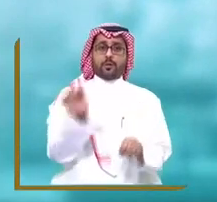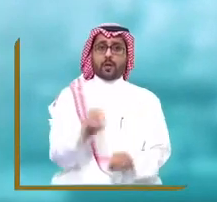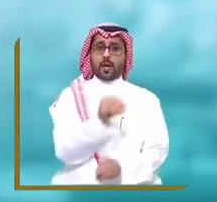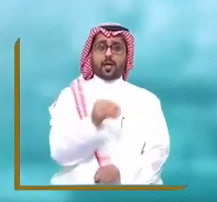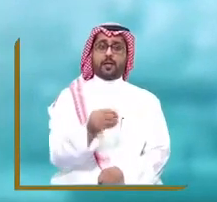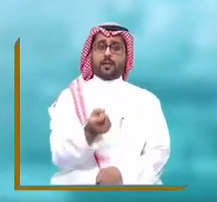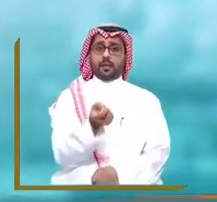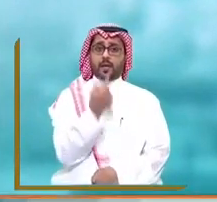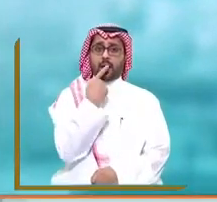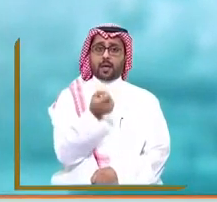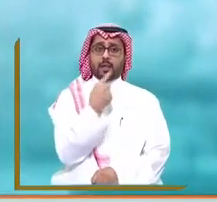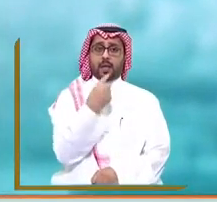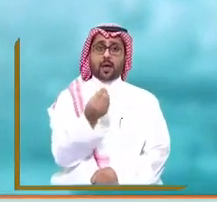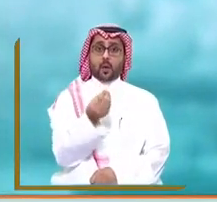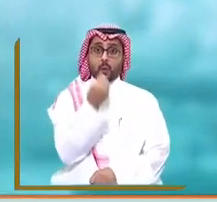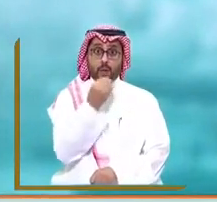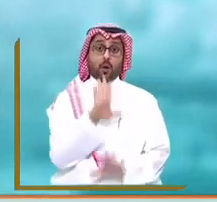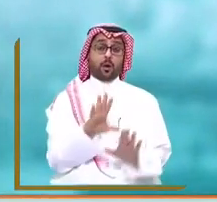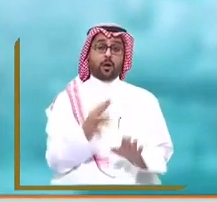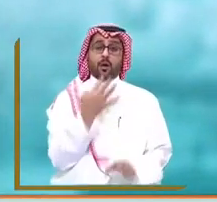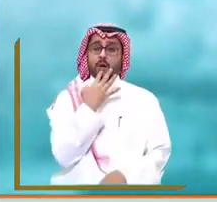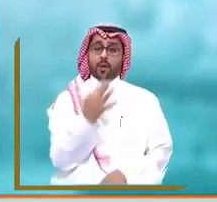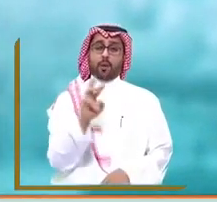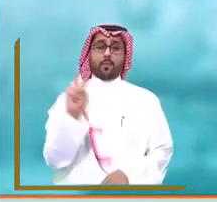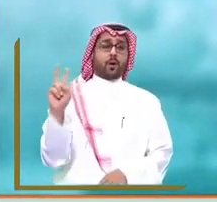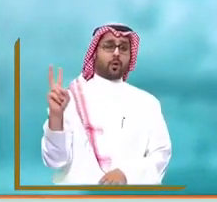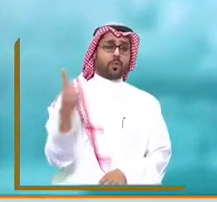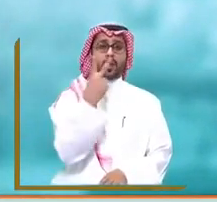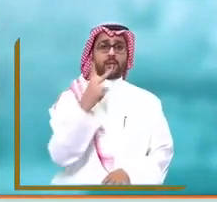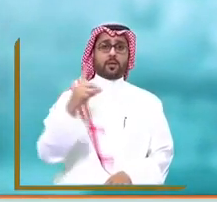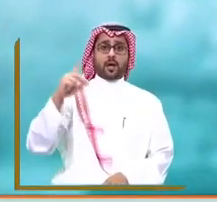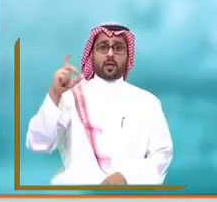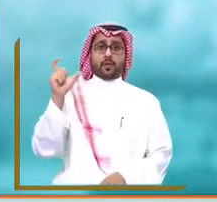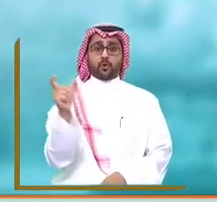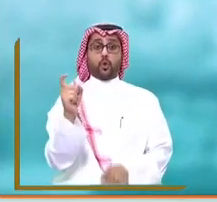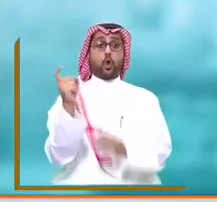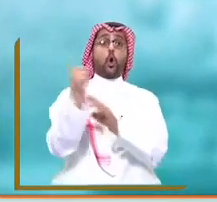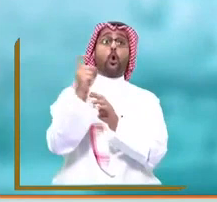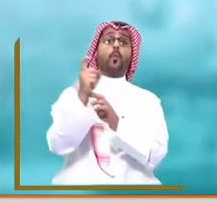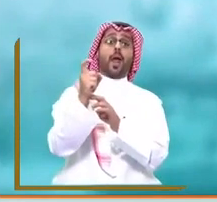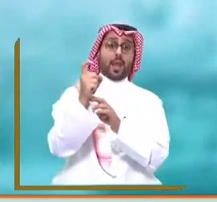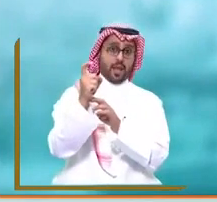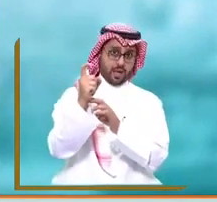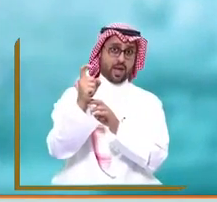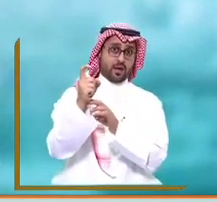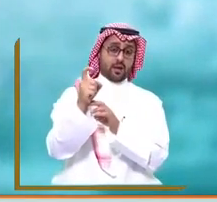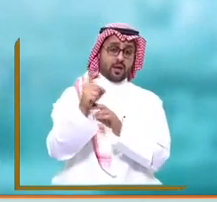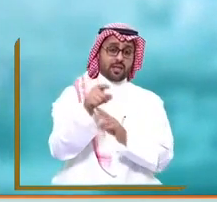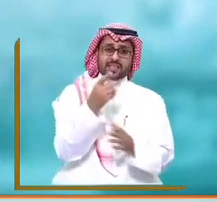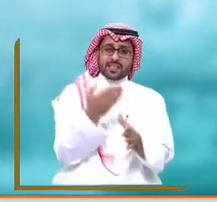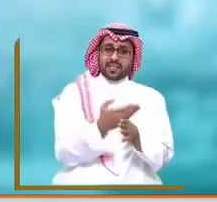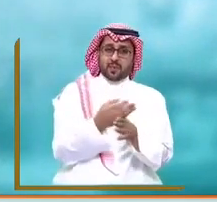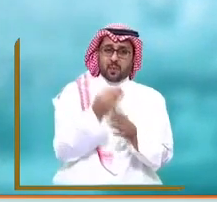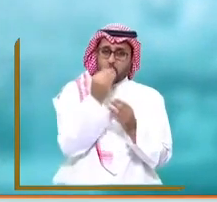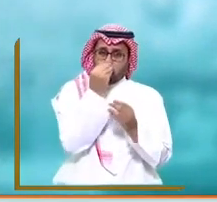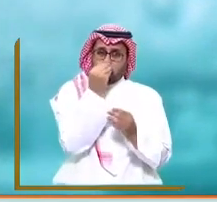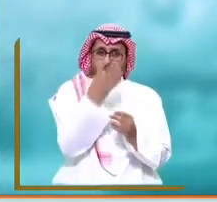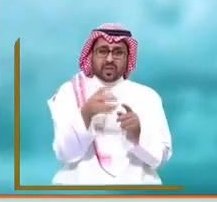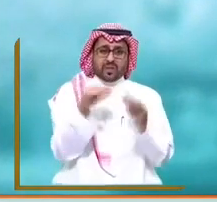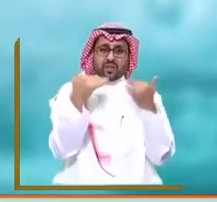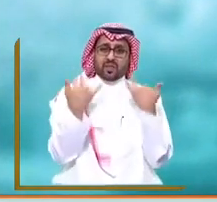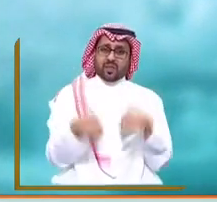ضبطت هيئة الغذاء والدواء 412 طنا من الروبيان بعد تعديل بيانات البطاقة